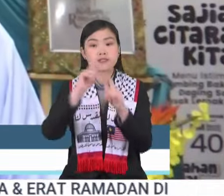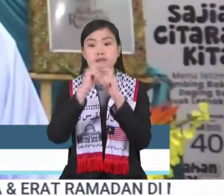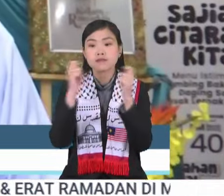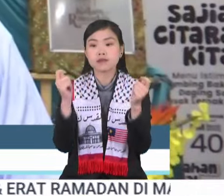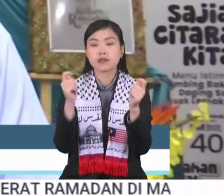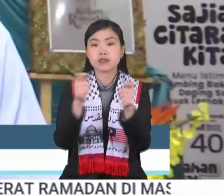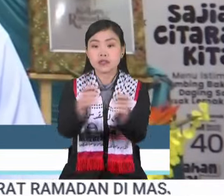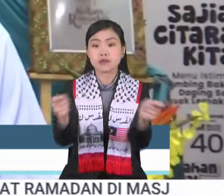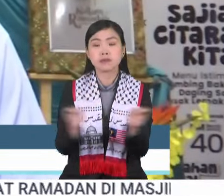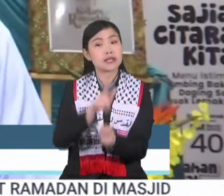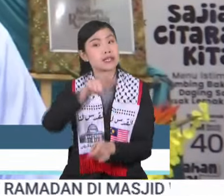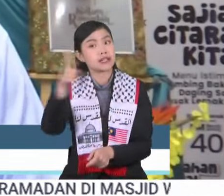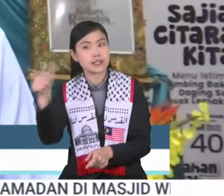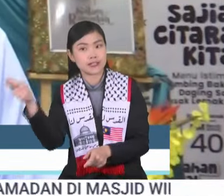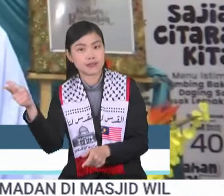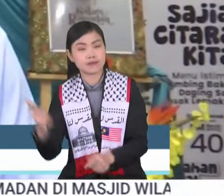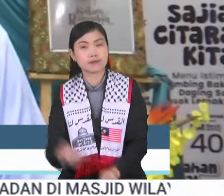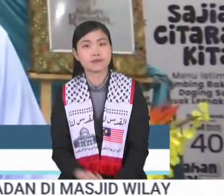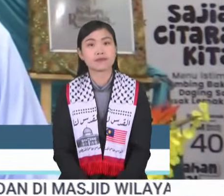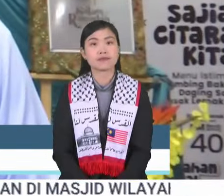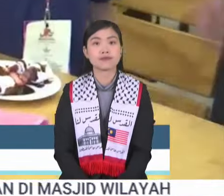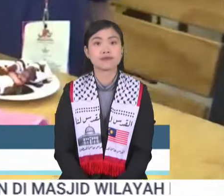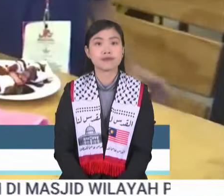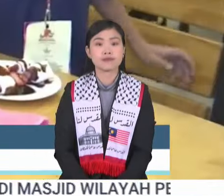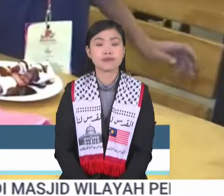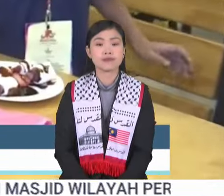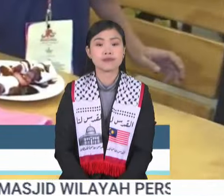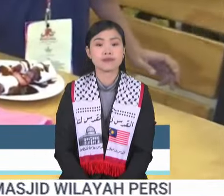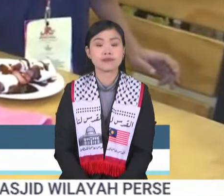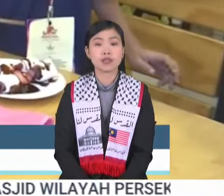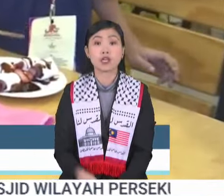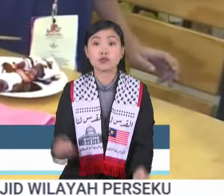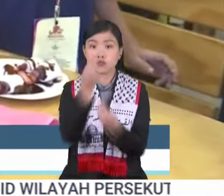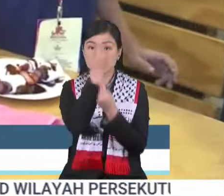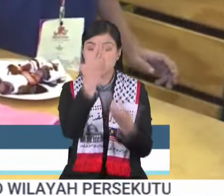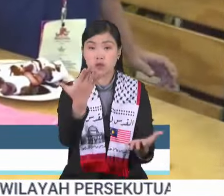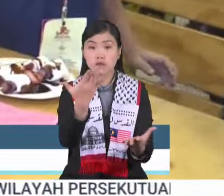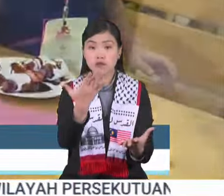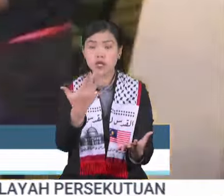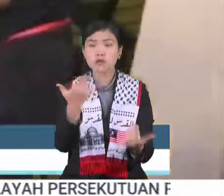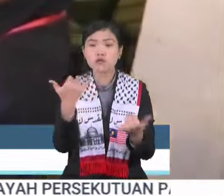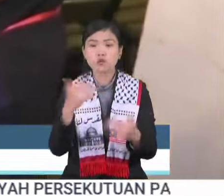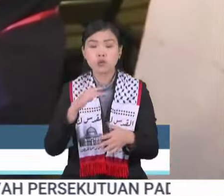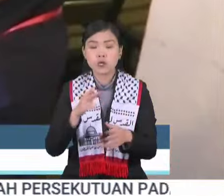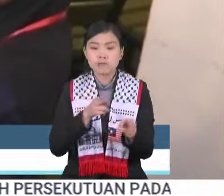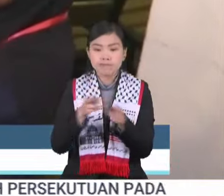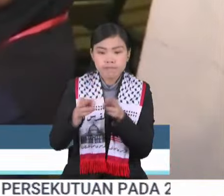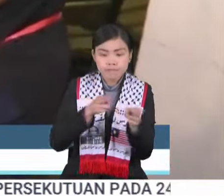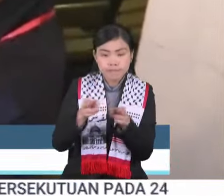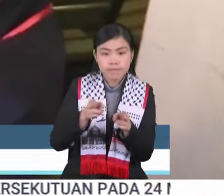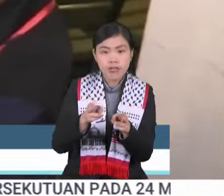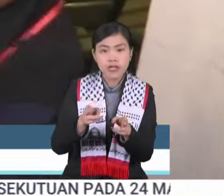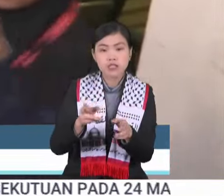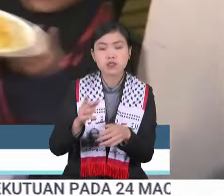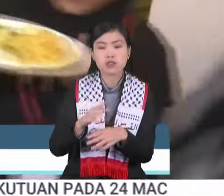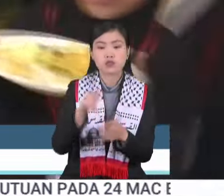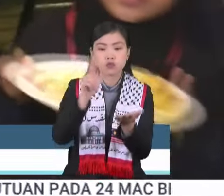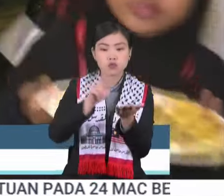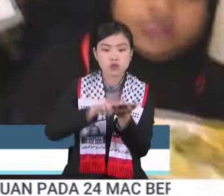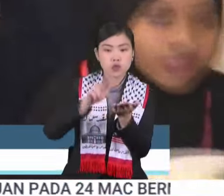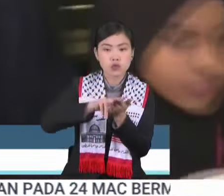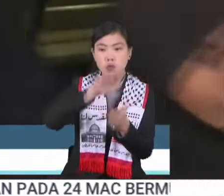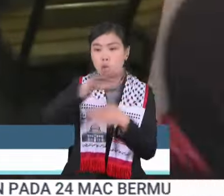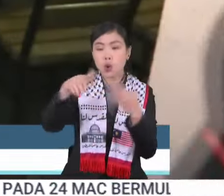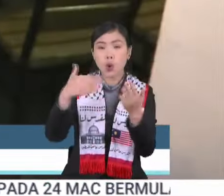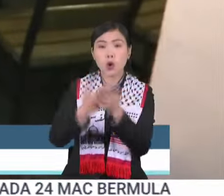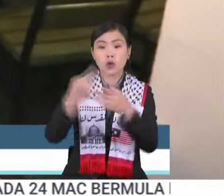di mana Hotel itu berada beliau turut memaklumkan pihaknya sedang berusaha untuk mentransformasikan semua rangkaian Hotel